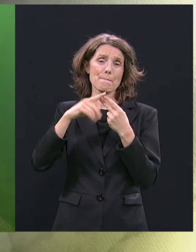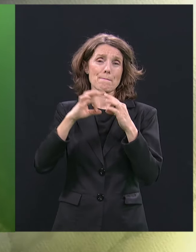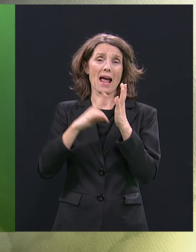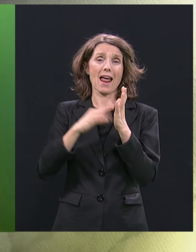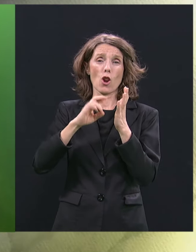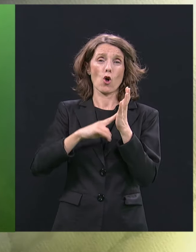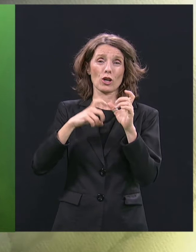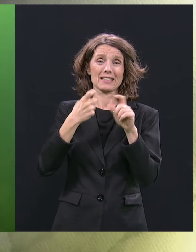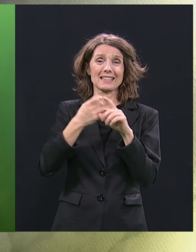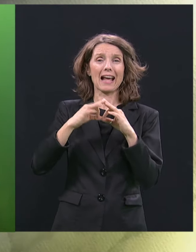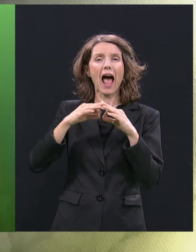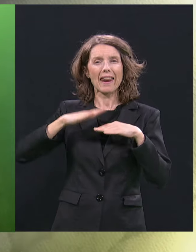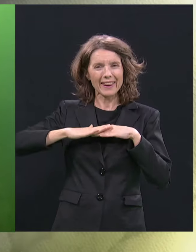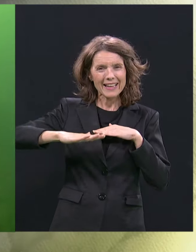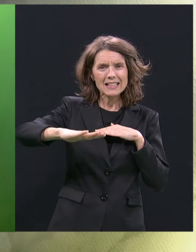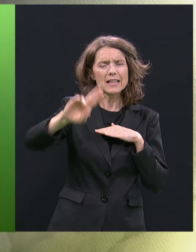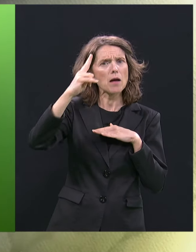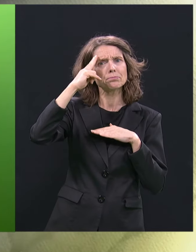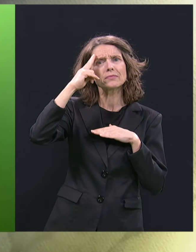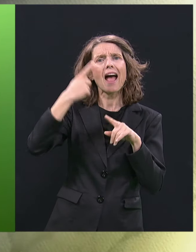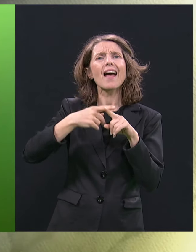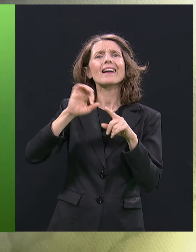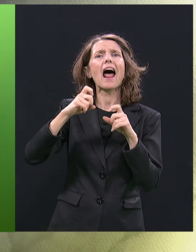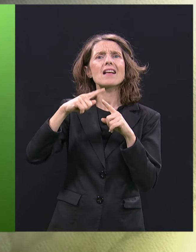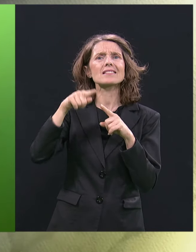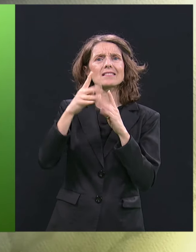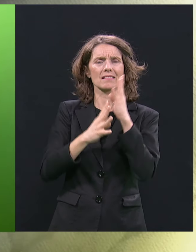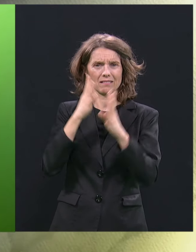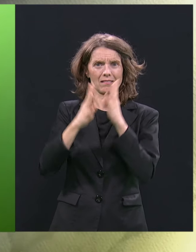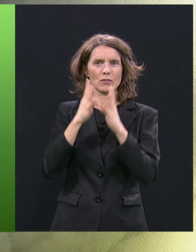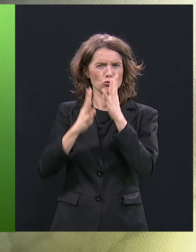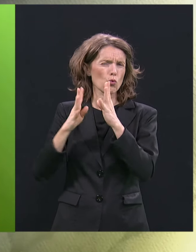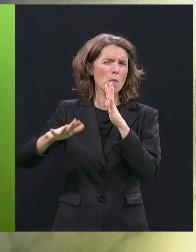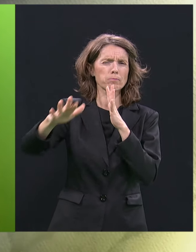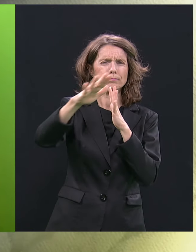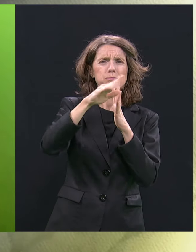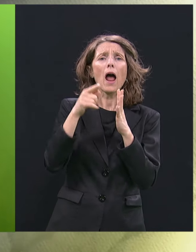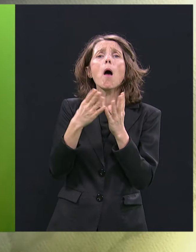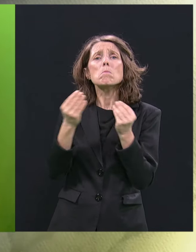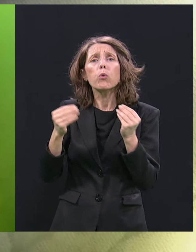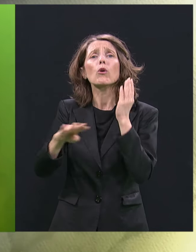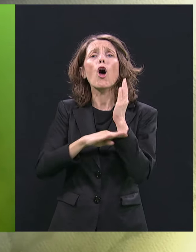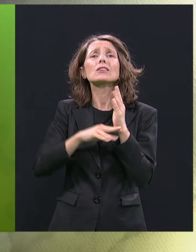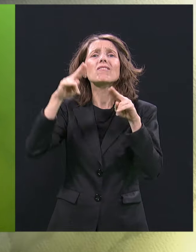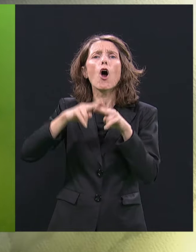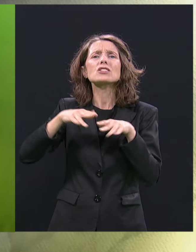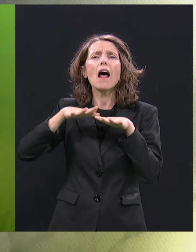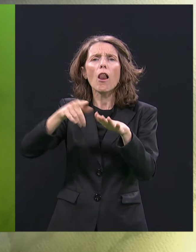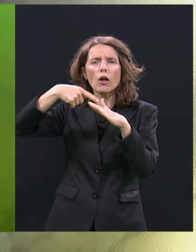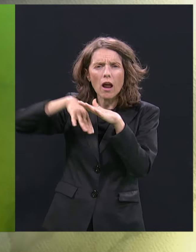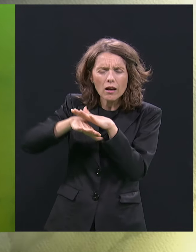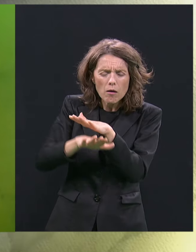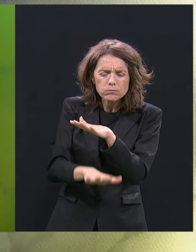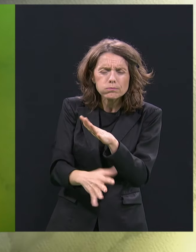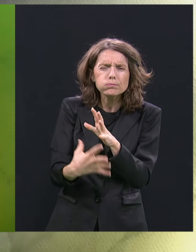hrastovim šumama, hrast koji je opstao na rečnom dnu u svom izvornom obliku ili kao deo neke građevine dobija